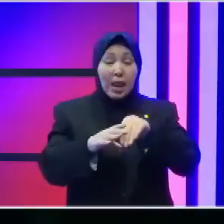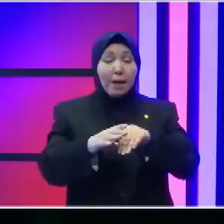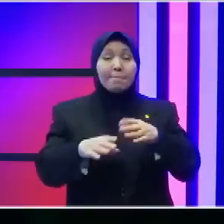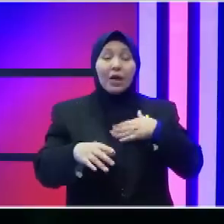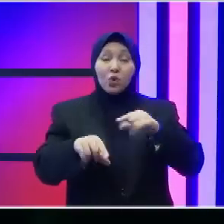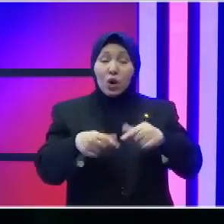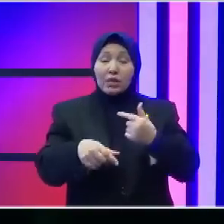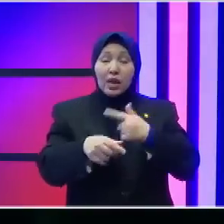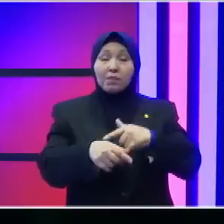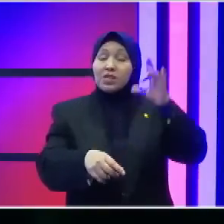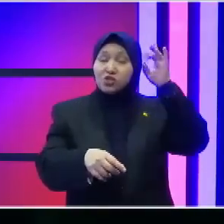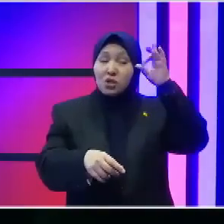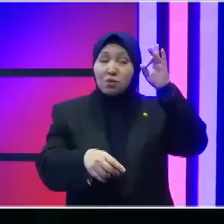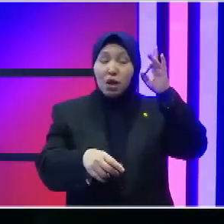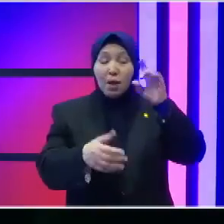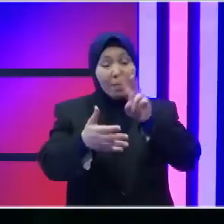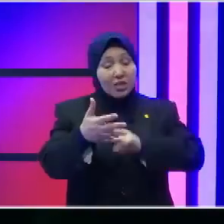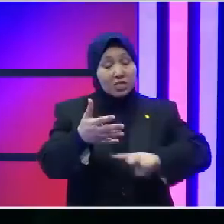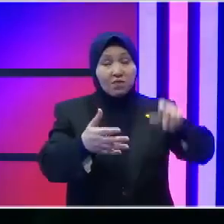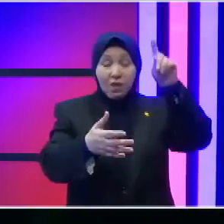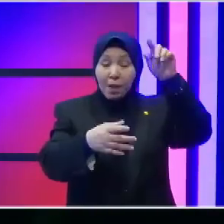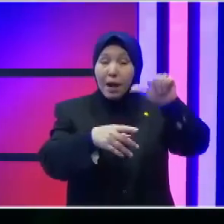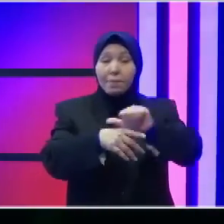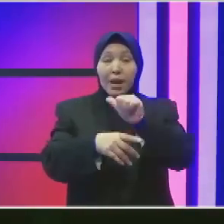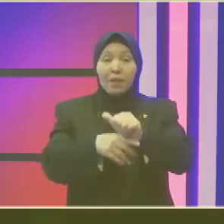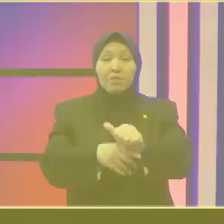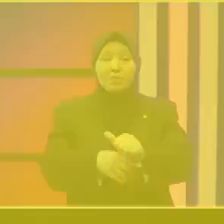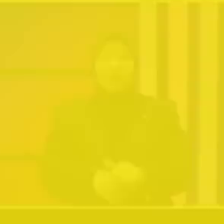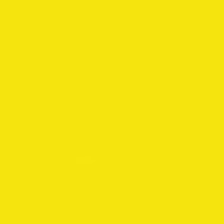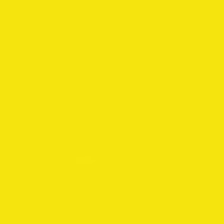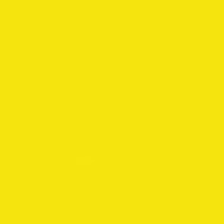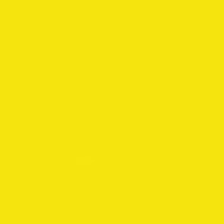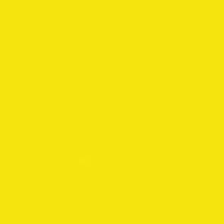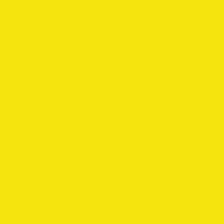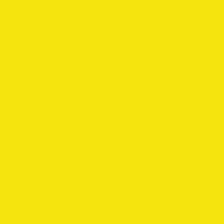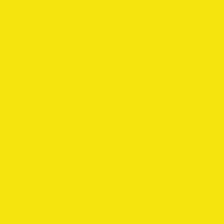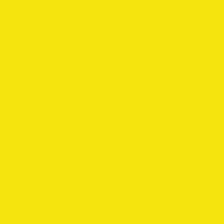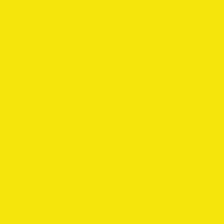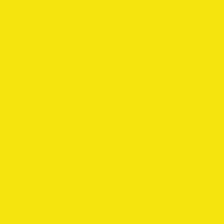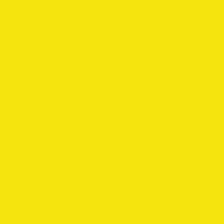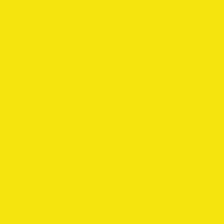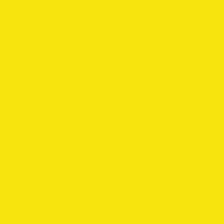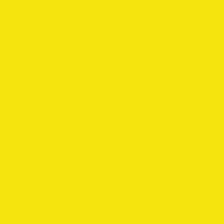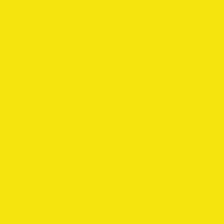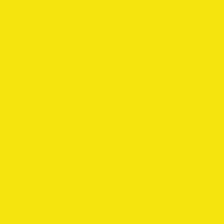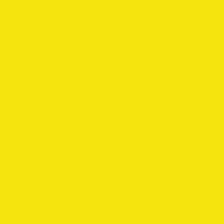My Quran Time, insya-Allah baca faham amal. Assalamualaikum.